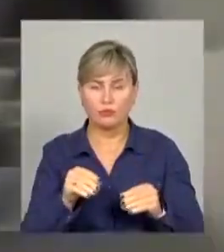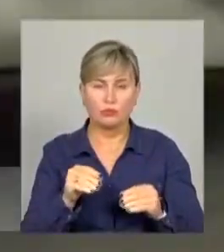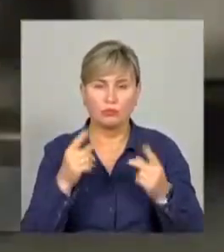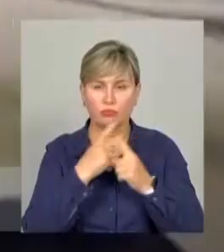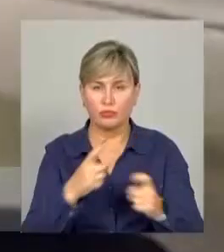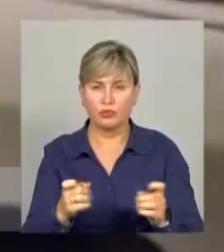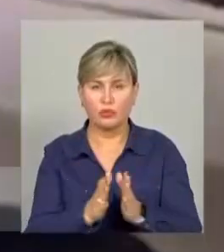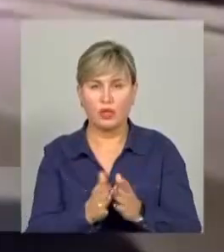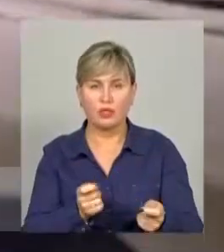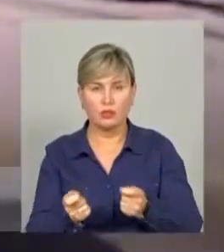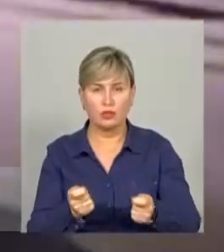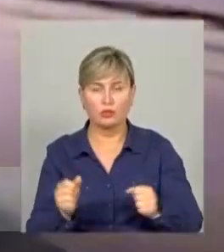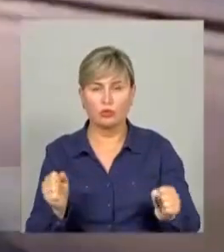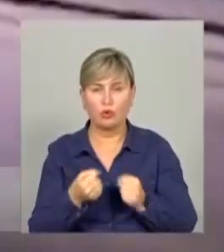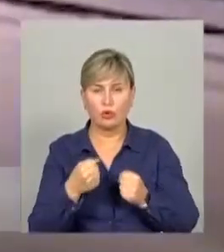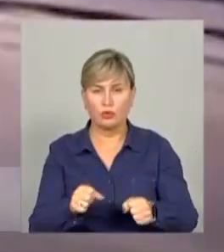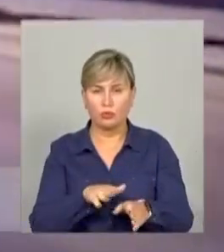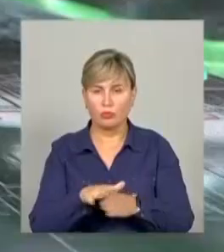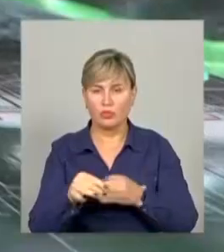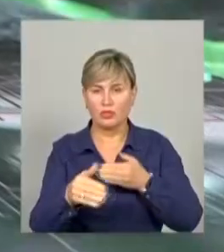осторожными, соблюдать скорость и дистанцию.